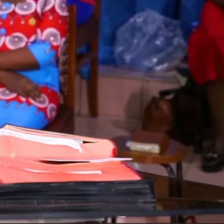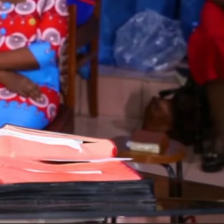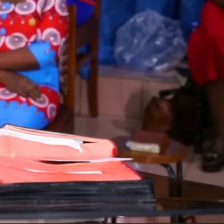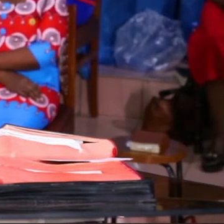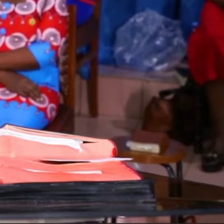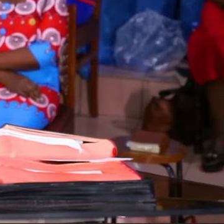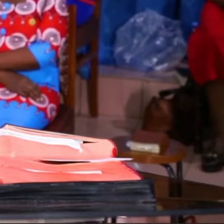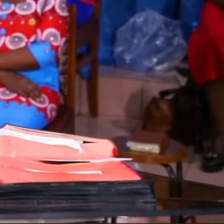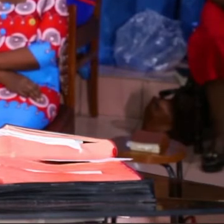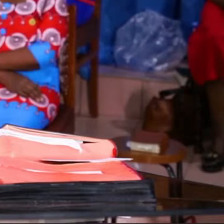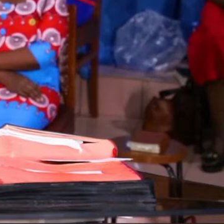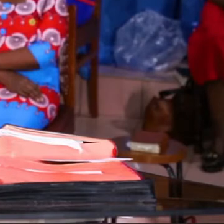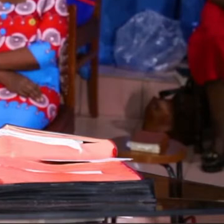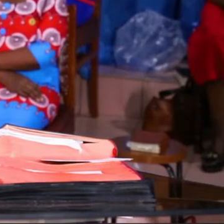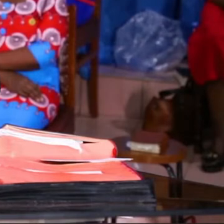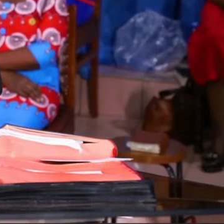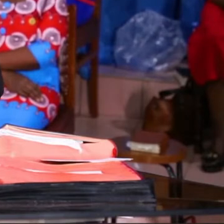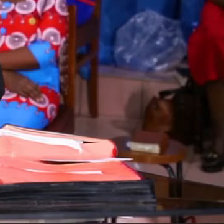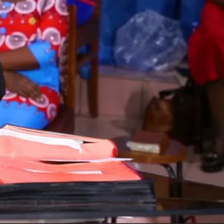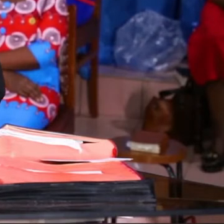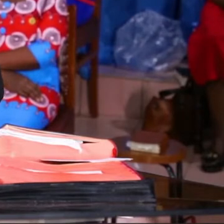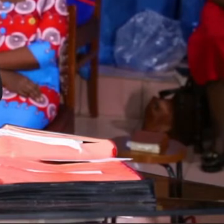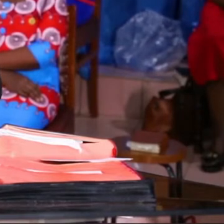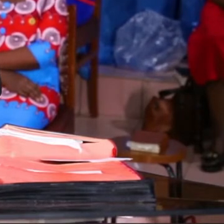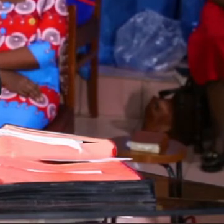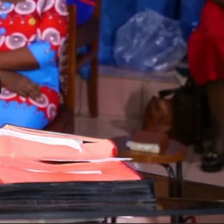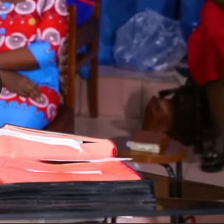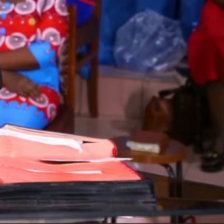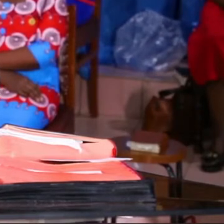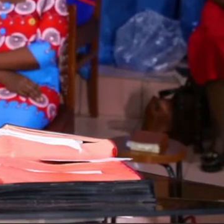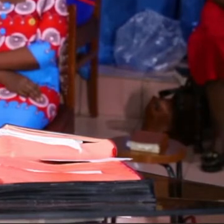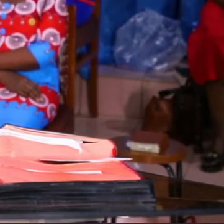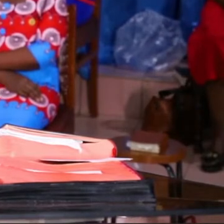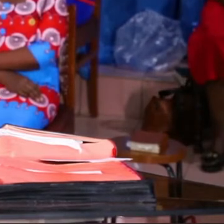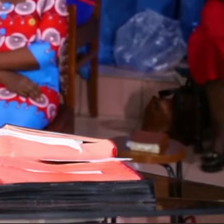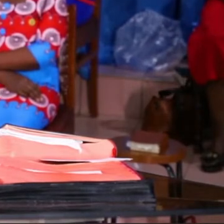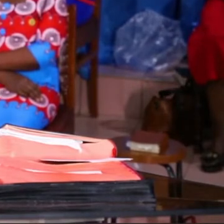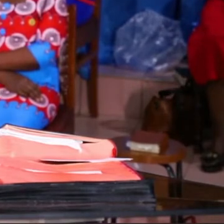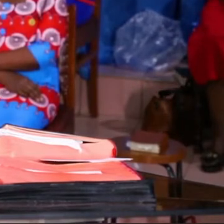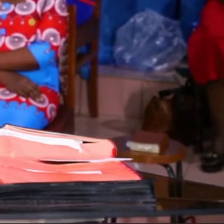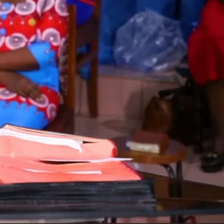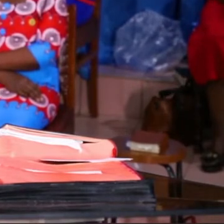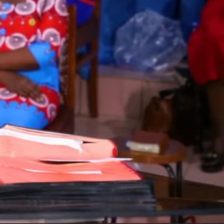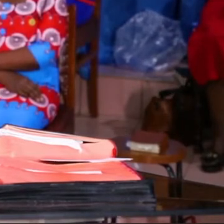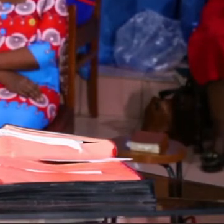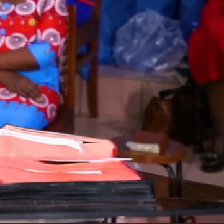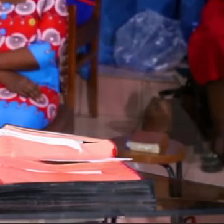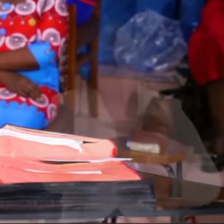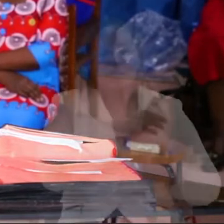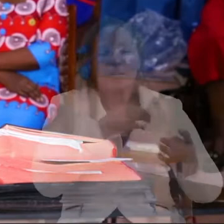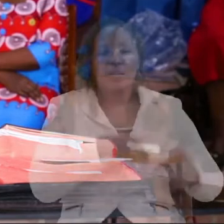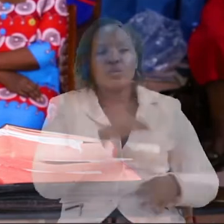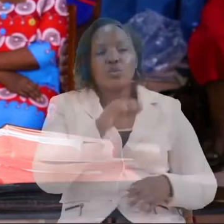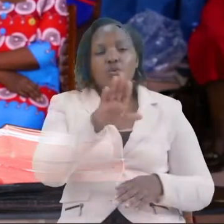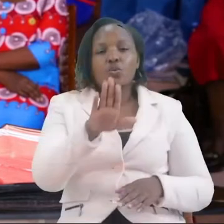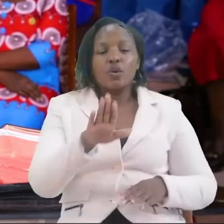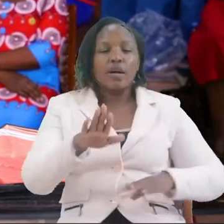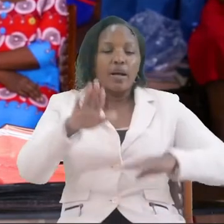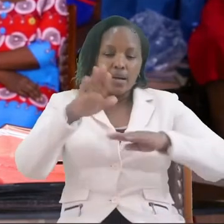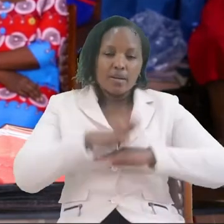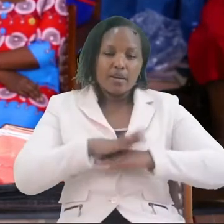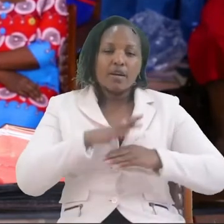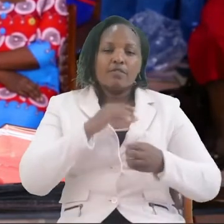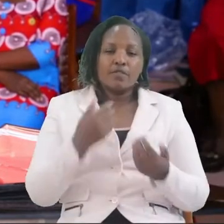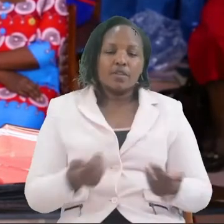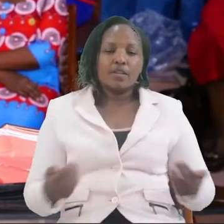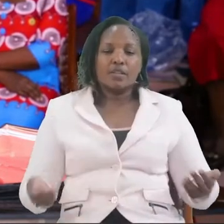kuridhika. Na tunasema kuridhika ni kusikia wewe umetoshereka kwa roho yako, ni kama umetosha, unasikia mambo